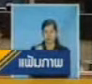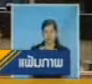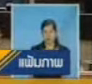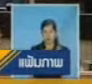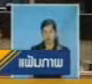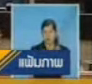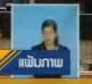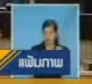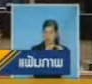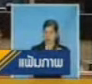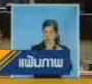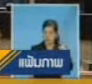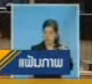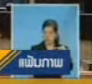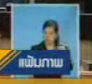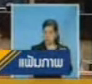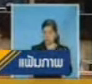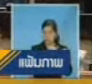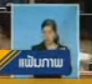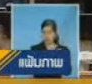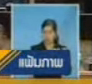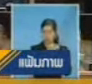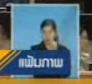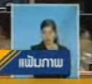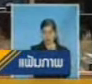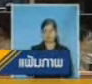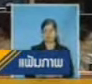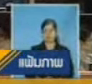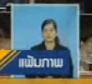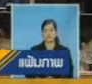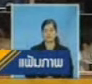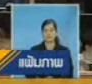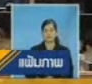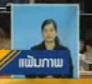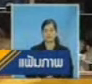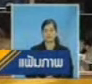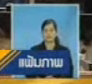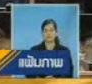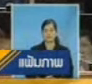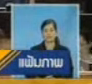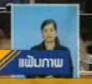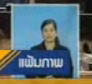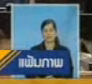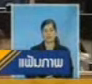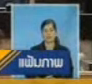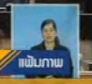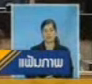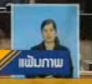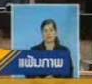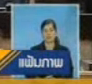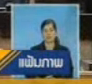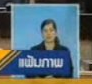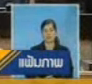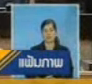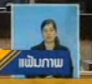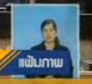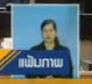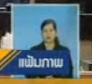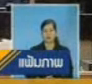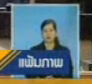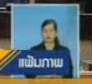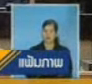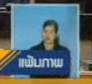ลับเพื่อป้องกันไม่ให้คำถามหลุดไปยังคุณยิ่งลักษณ์ชินวัตรนะครับมีรายงานเพิ่มเติ